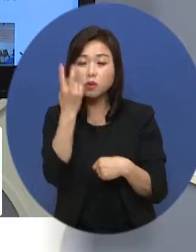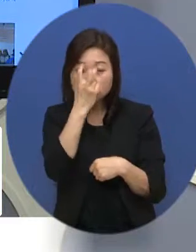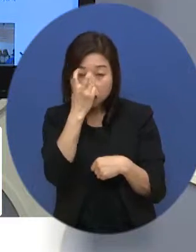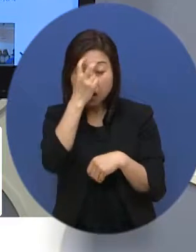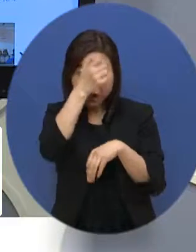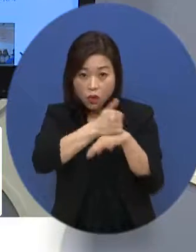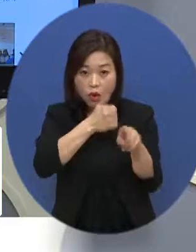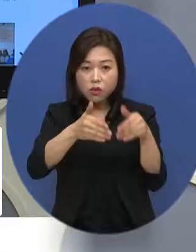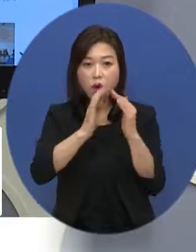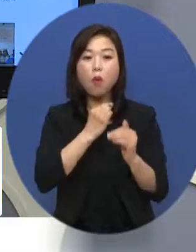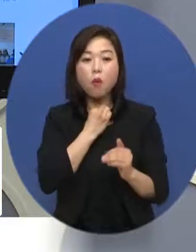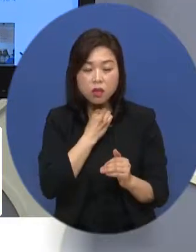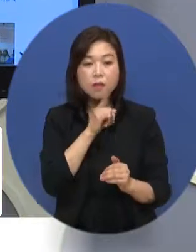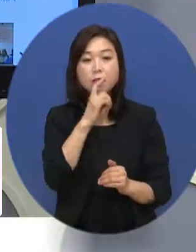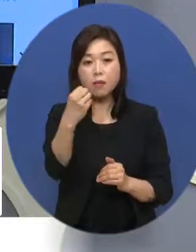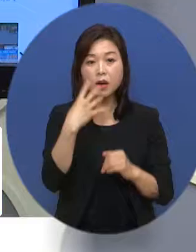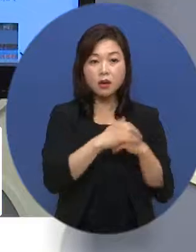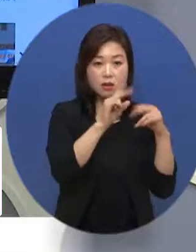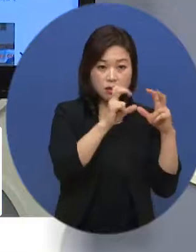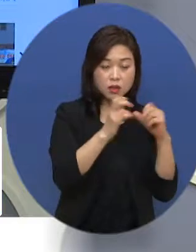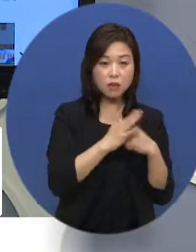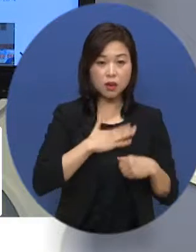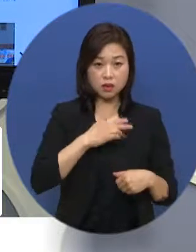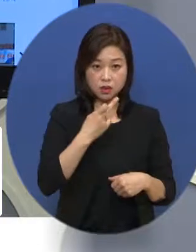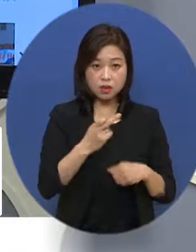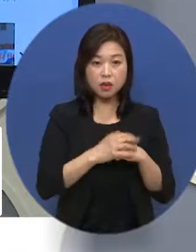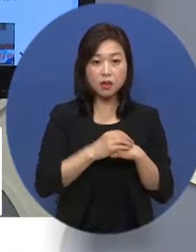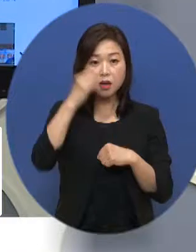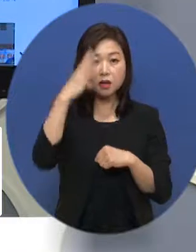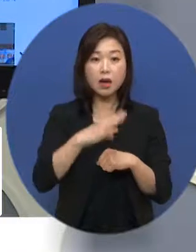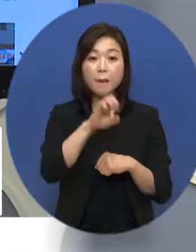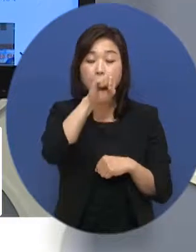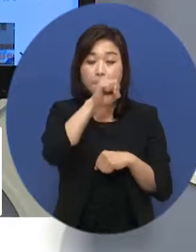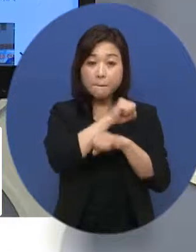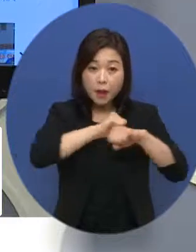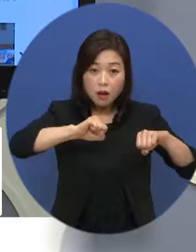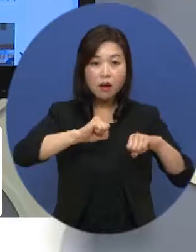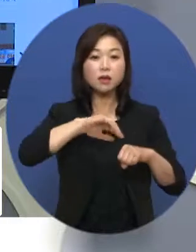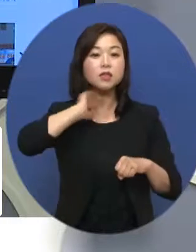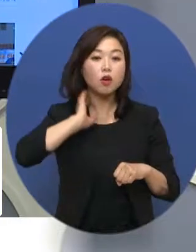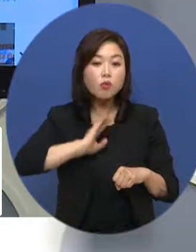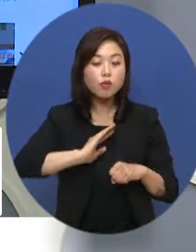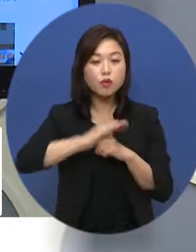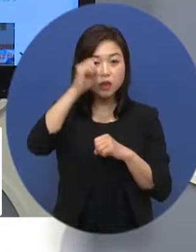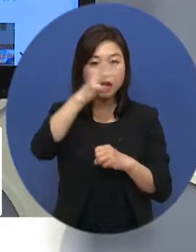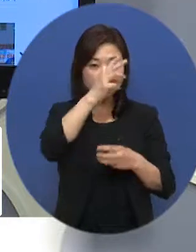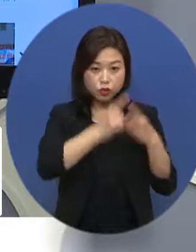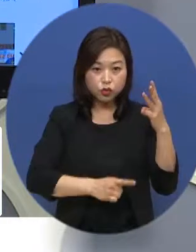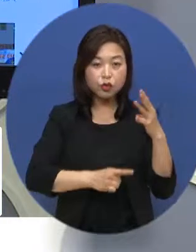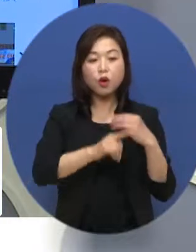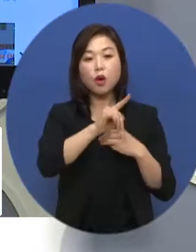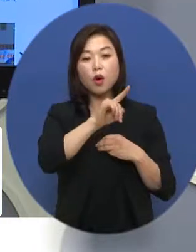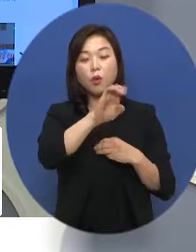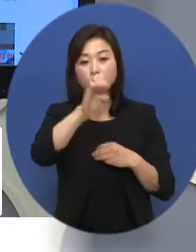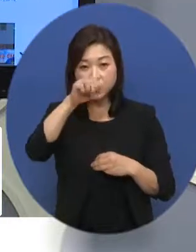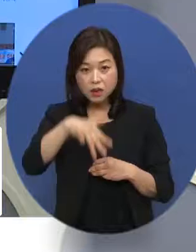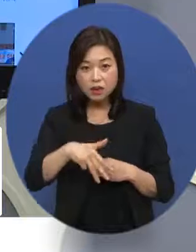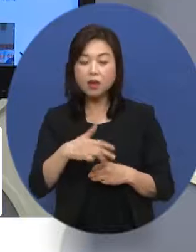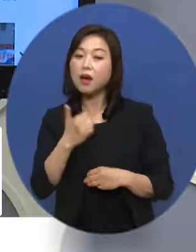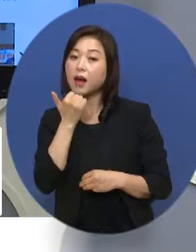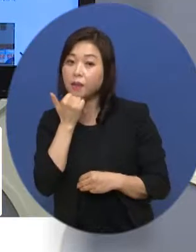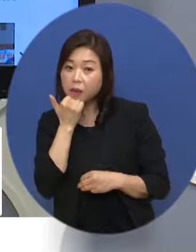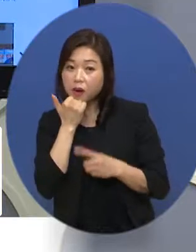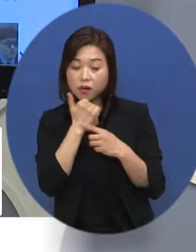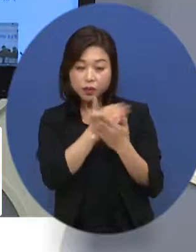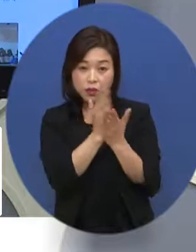밝힌 성남 안산 양평 의정부 양주 포천 가평 등 7개 시 군이